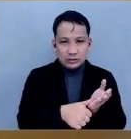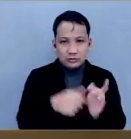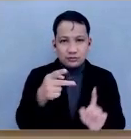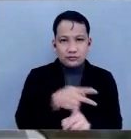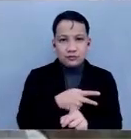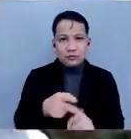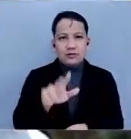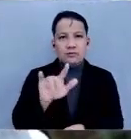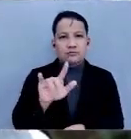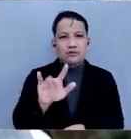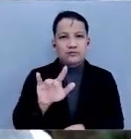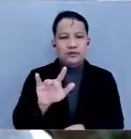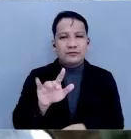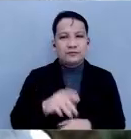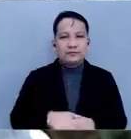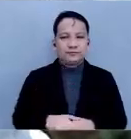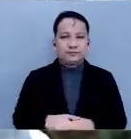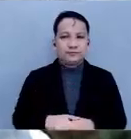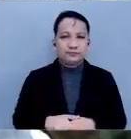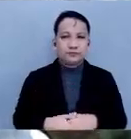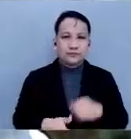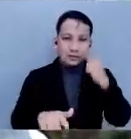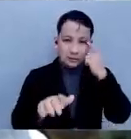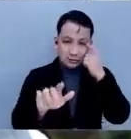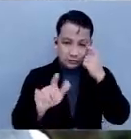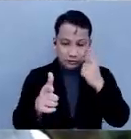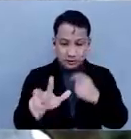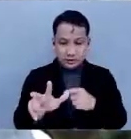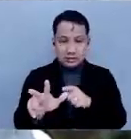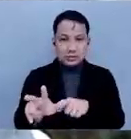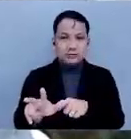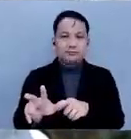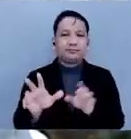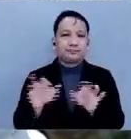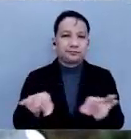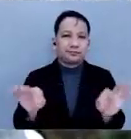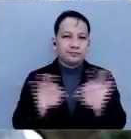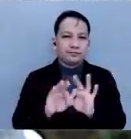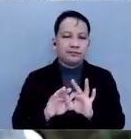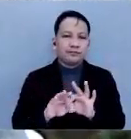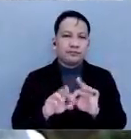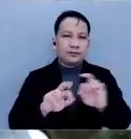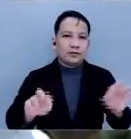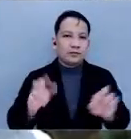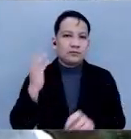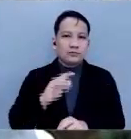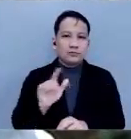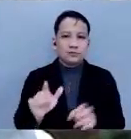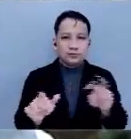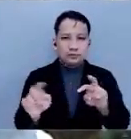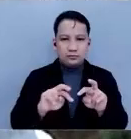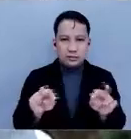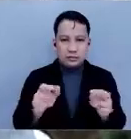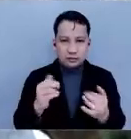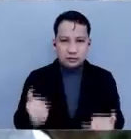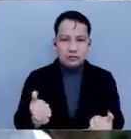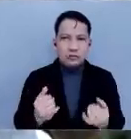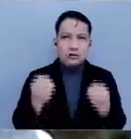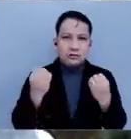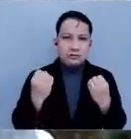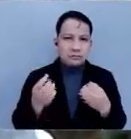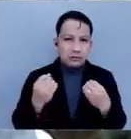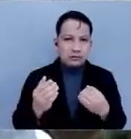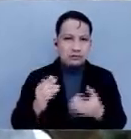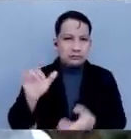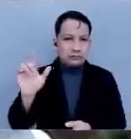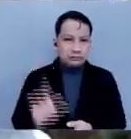25. Nasa 23 election-related incidents lamang ang naitala ng 2022 elections. Pinakamababang maituturing daw